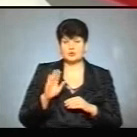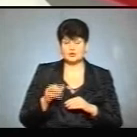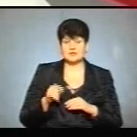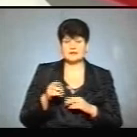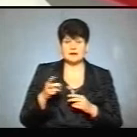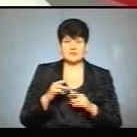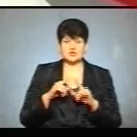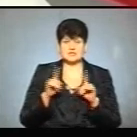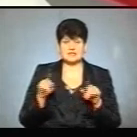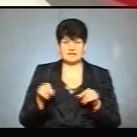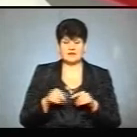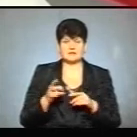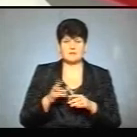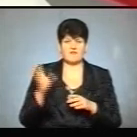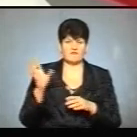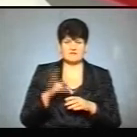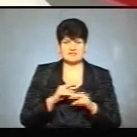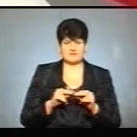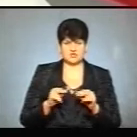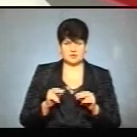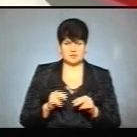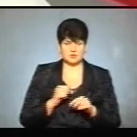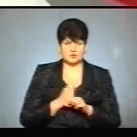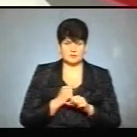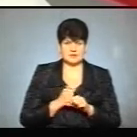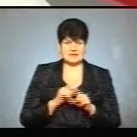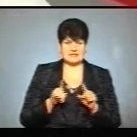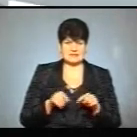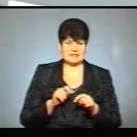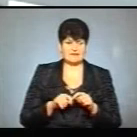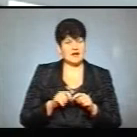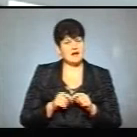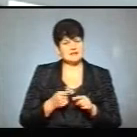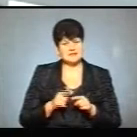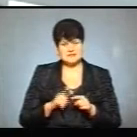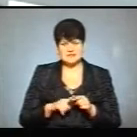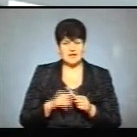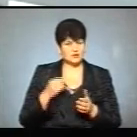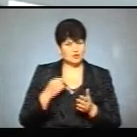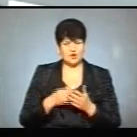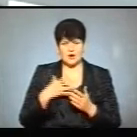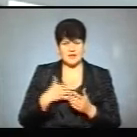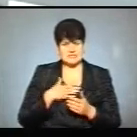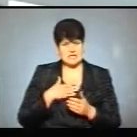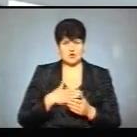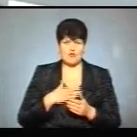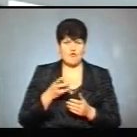щоб сертифікацію пройшли всі вчителі, а це, як я сказав, дуже таке дороге задоволення,